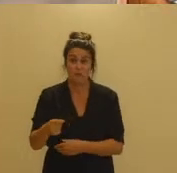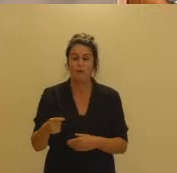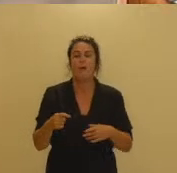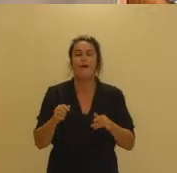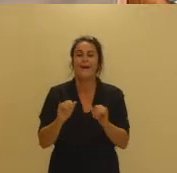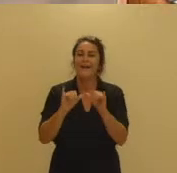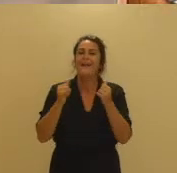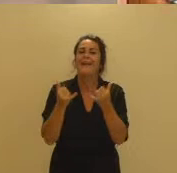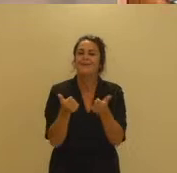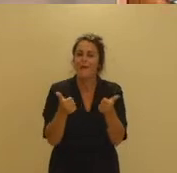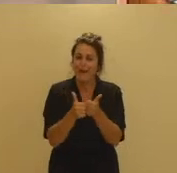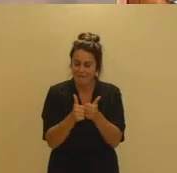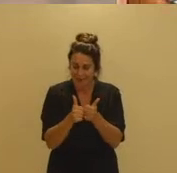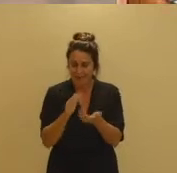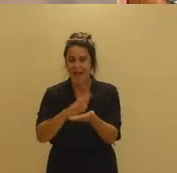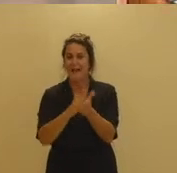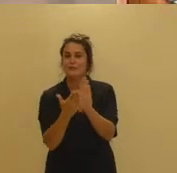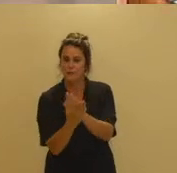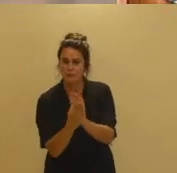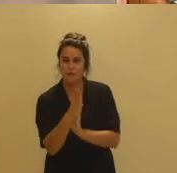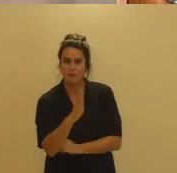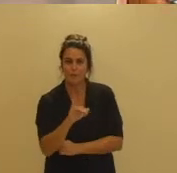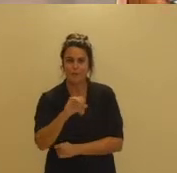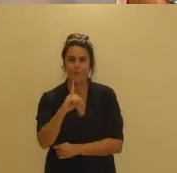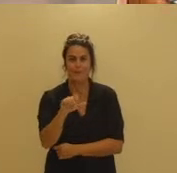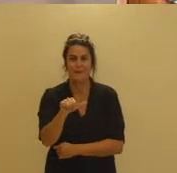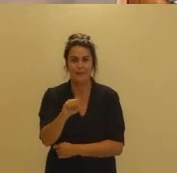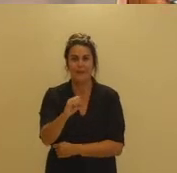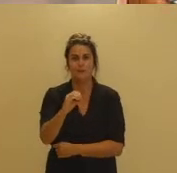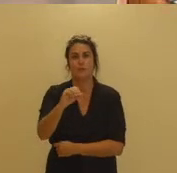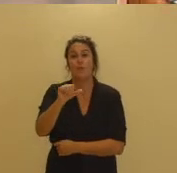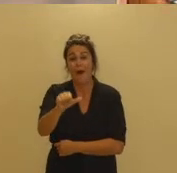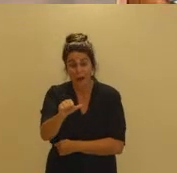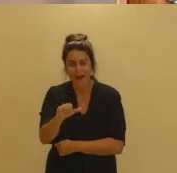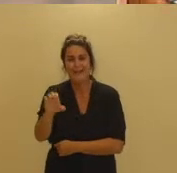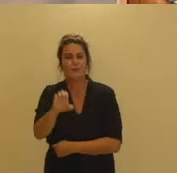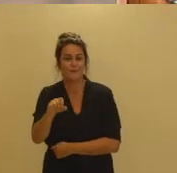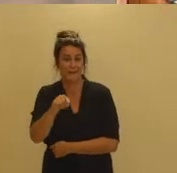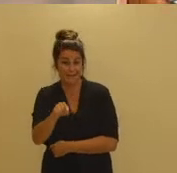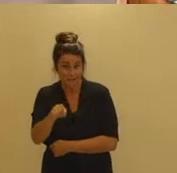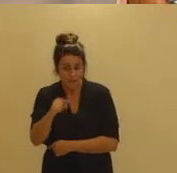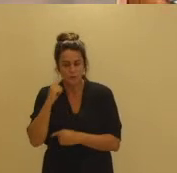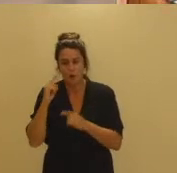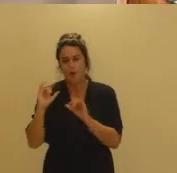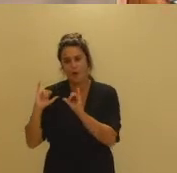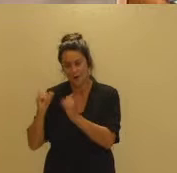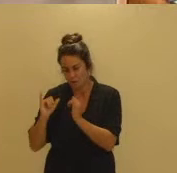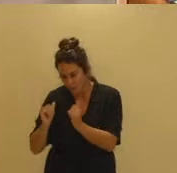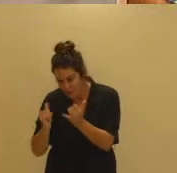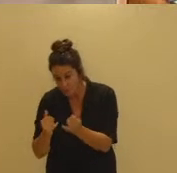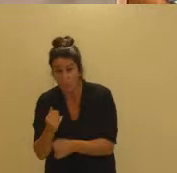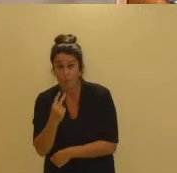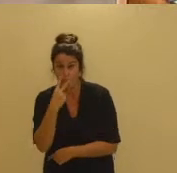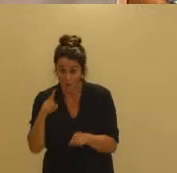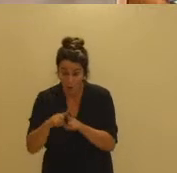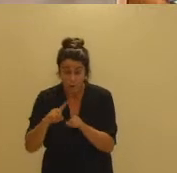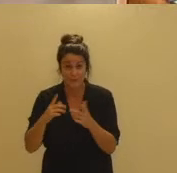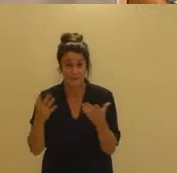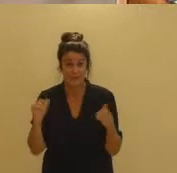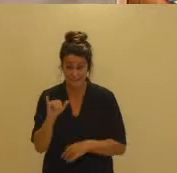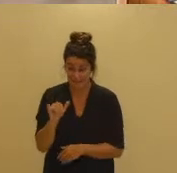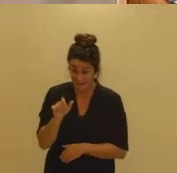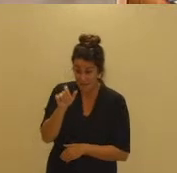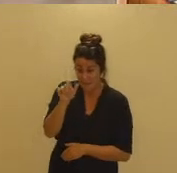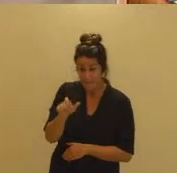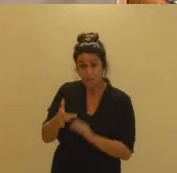avec l'association Bidasso et Torkinekin font apparaître à certains moments la présence de femmes seules avec des enfants qui